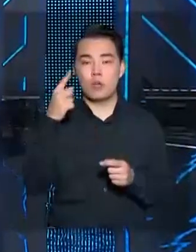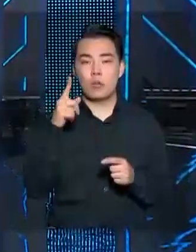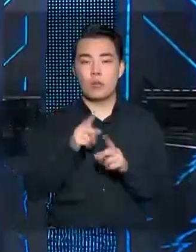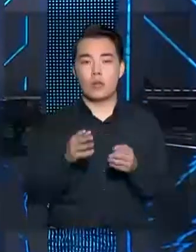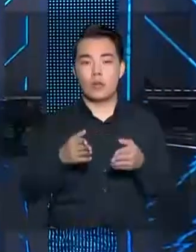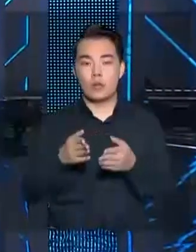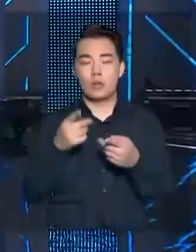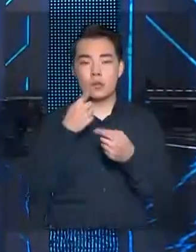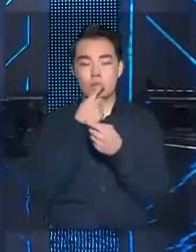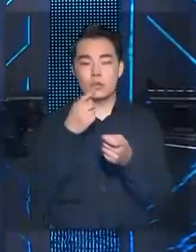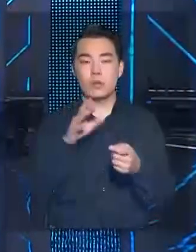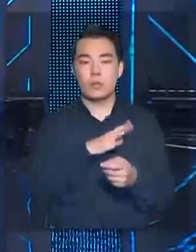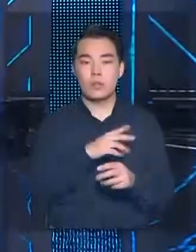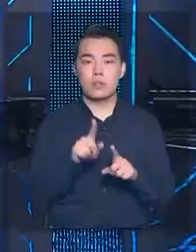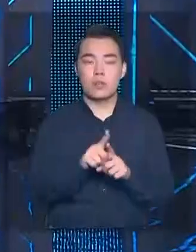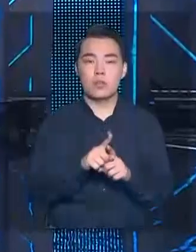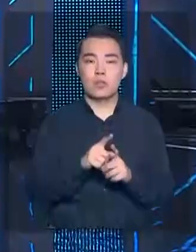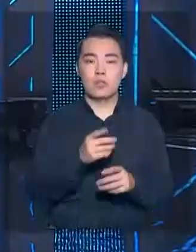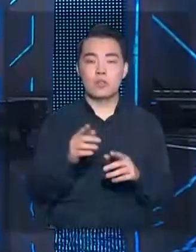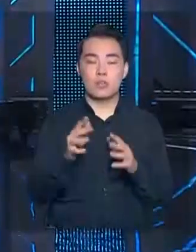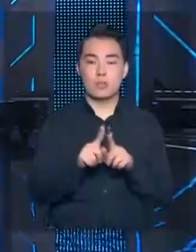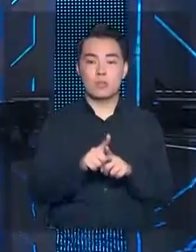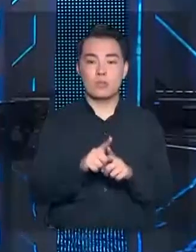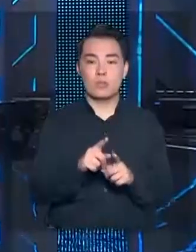шықпауға, далада көп жүрмеуге шақыруда.